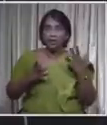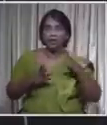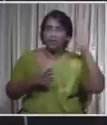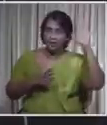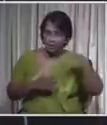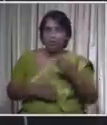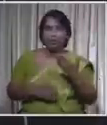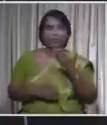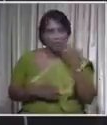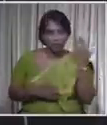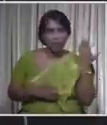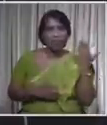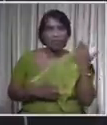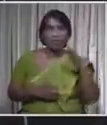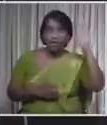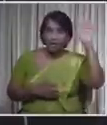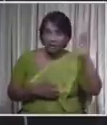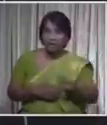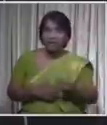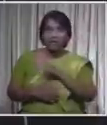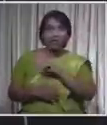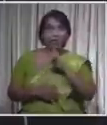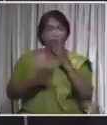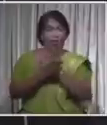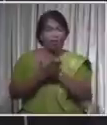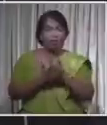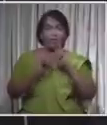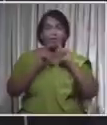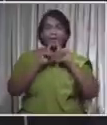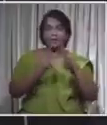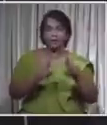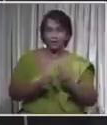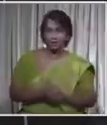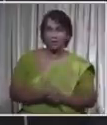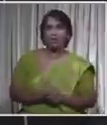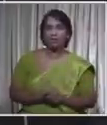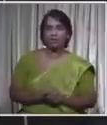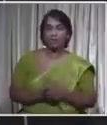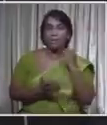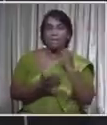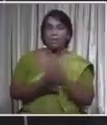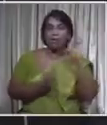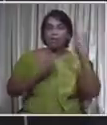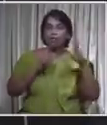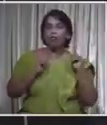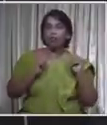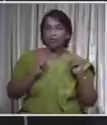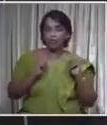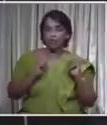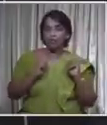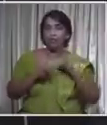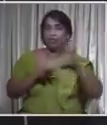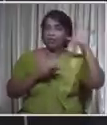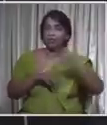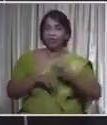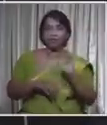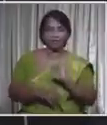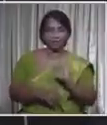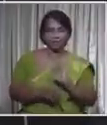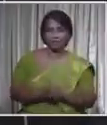පුළුවන්. ගෙනාවොත් එයාකා කියන ඔක්කොම කොහෙද account තියෙන්නේ? ඒකින්ද මහේන්ද්‍රව